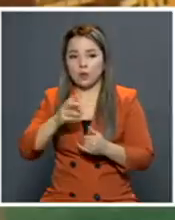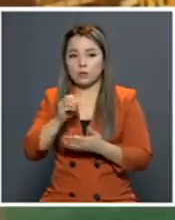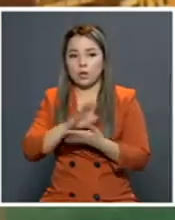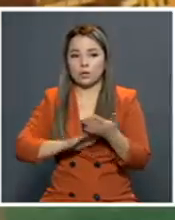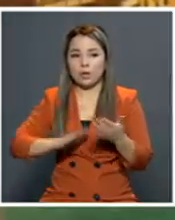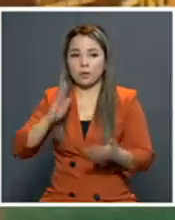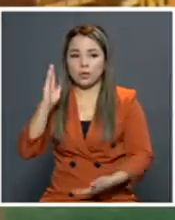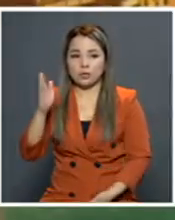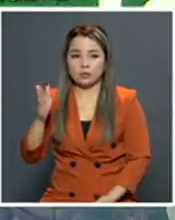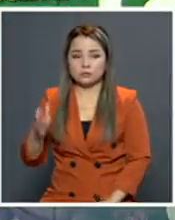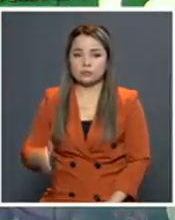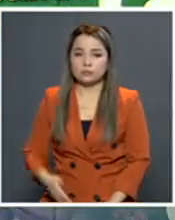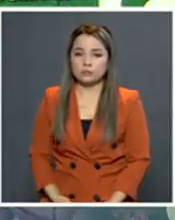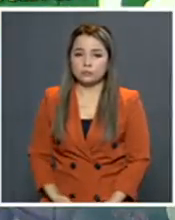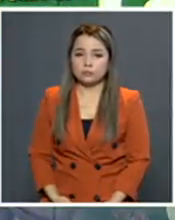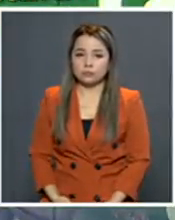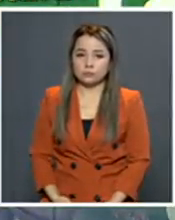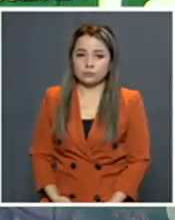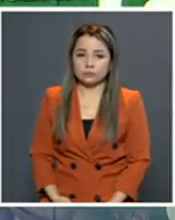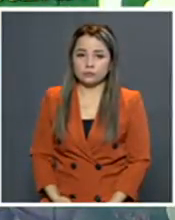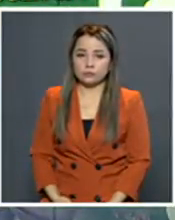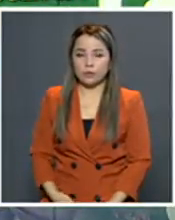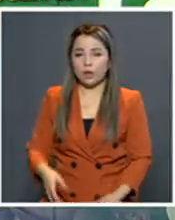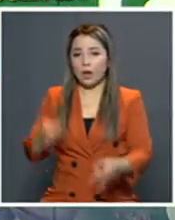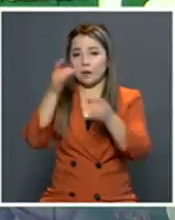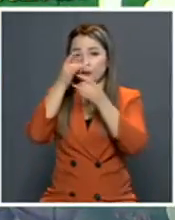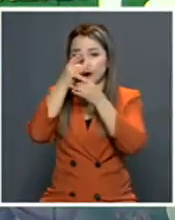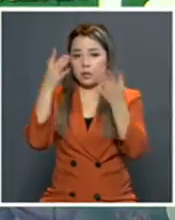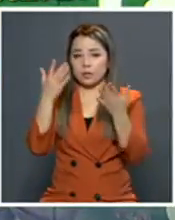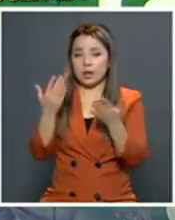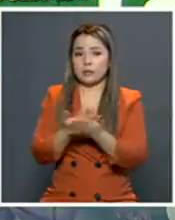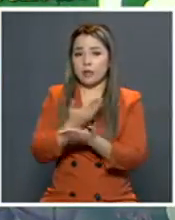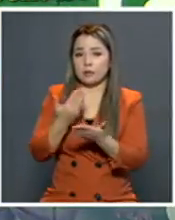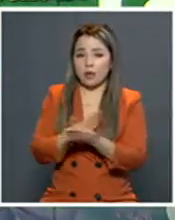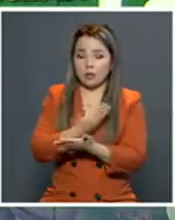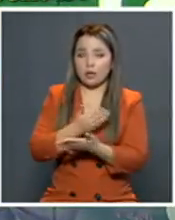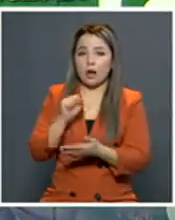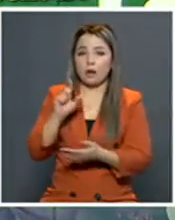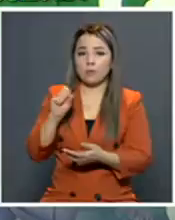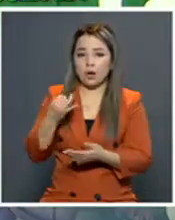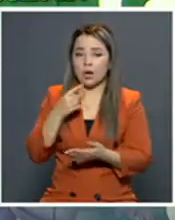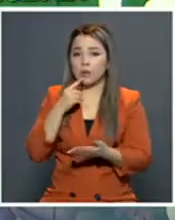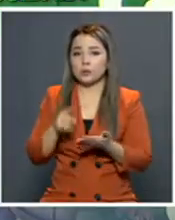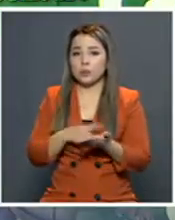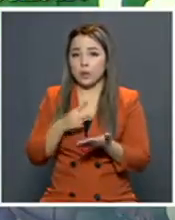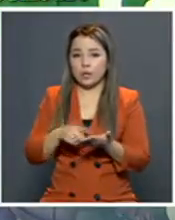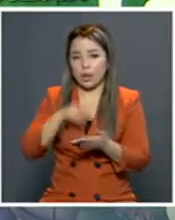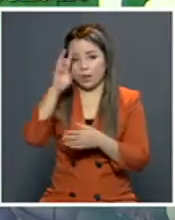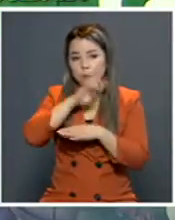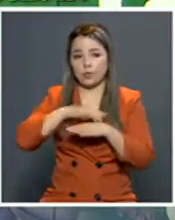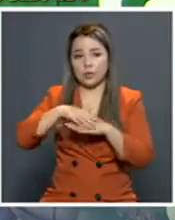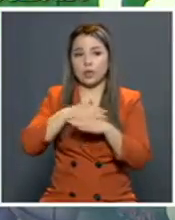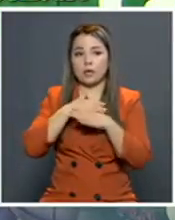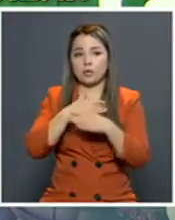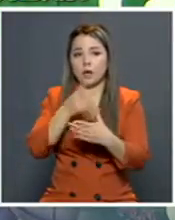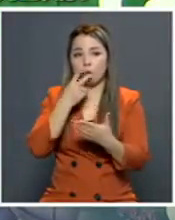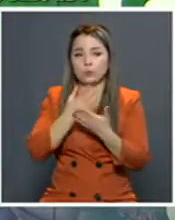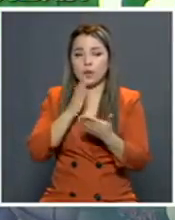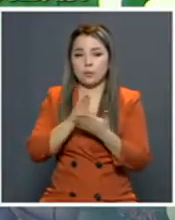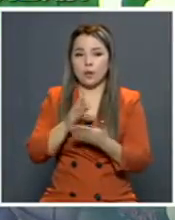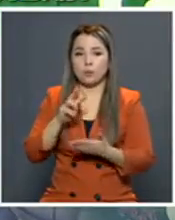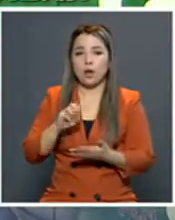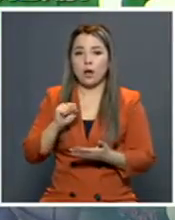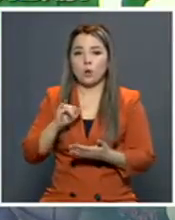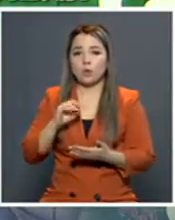жалғасын таппақ. Ал енді мәдениет жаңалықтары, Абай журналына мемлекеттік деңгейде қолдау көрсетіледі. Кезінде